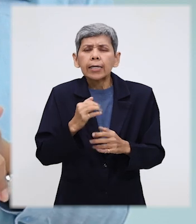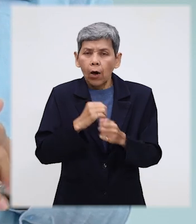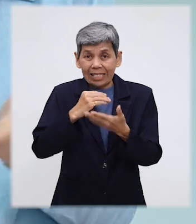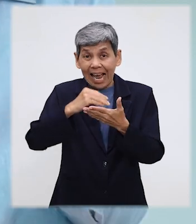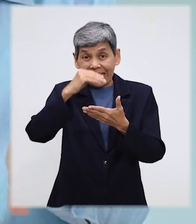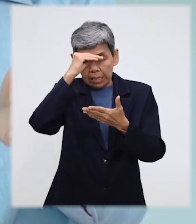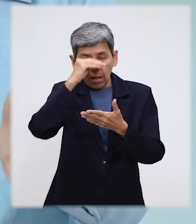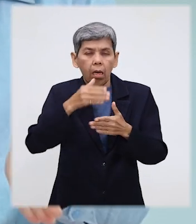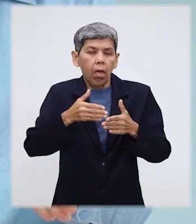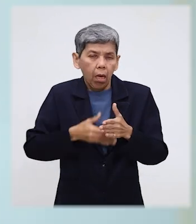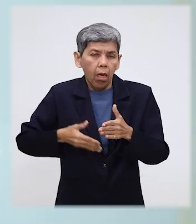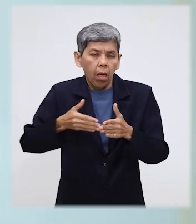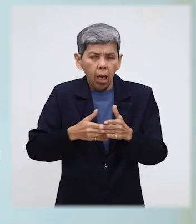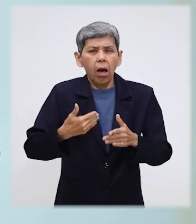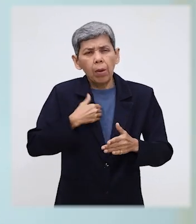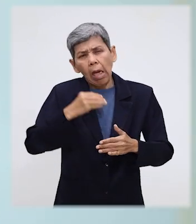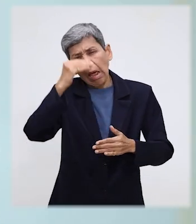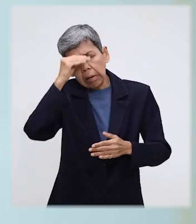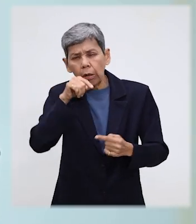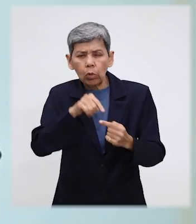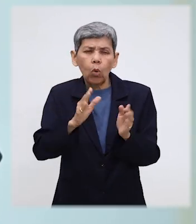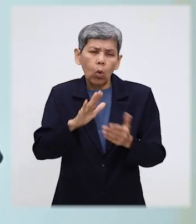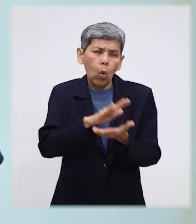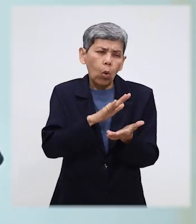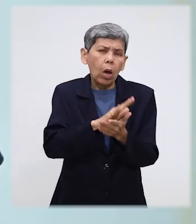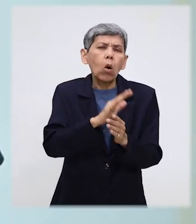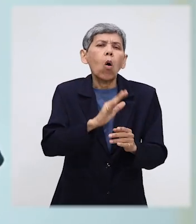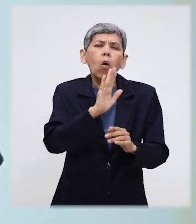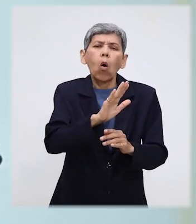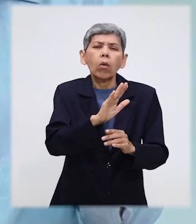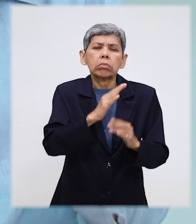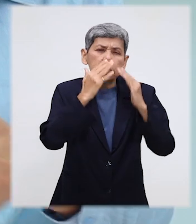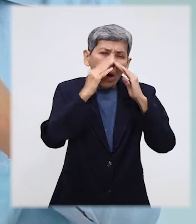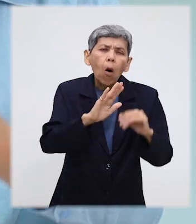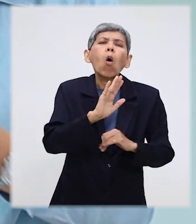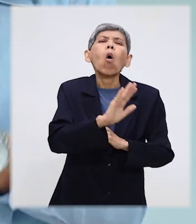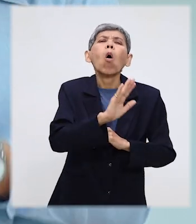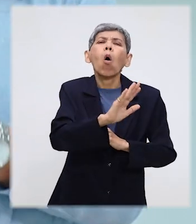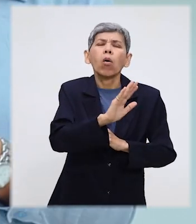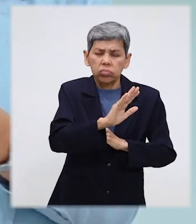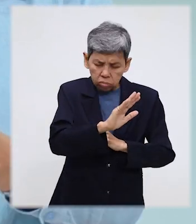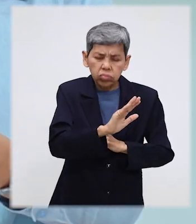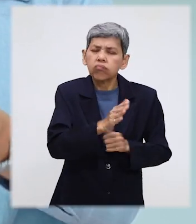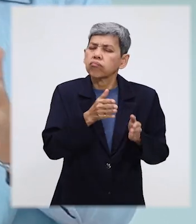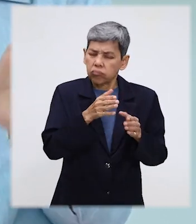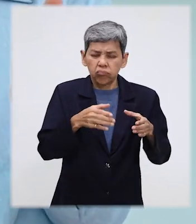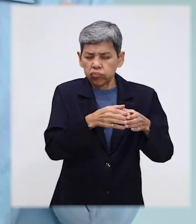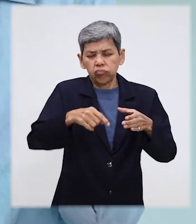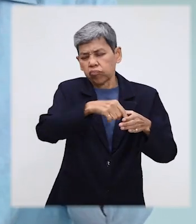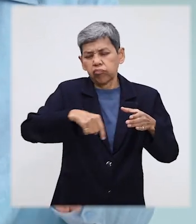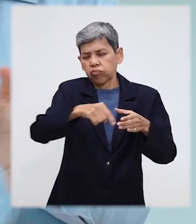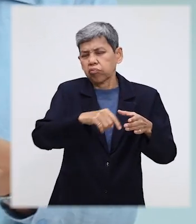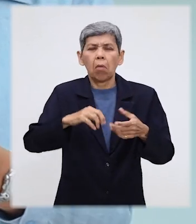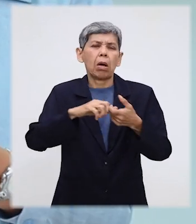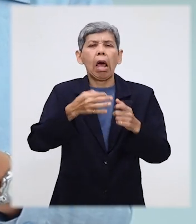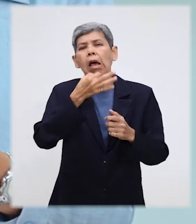รียนหนังสือมันก็จะมีข้อจำกัดเนาะอาจจะเรียนเฉพาะทางเรียนในส่วนของโรงเรียนของคนตาบอดเฉพาะมันก็จะโดน